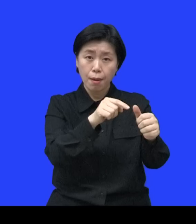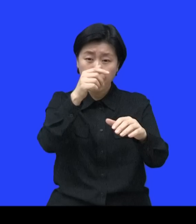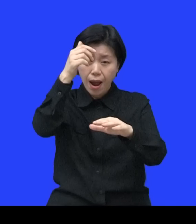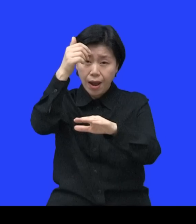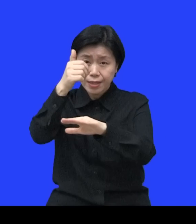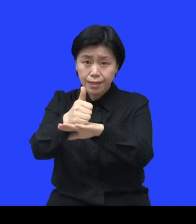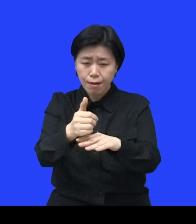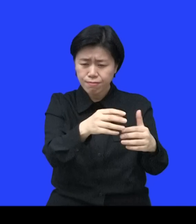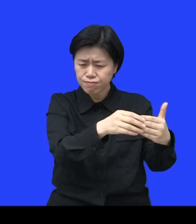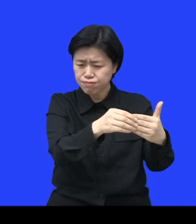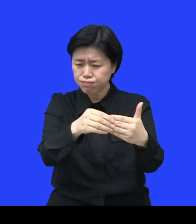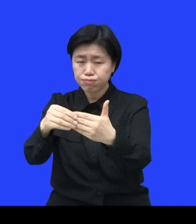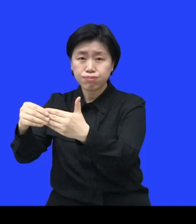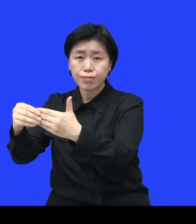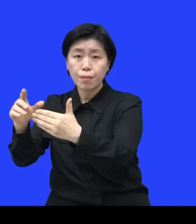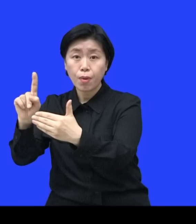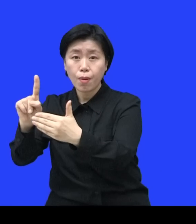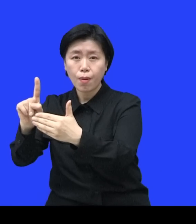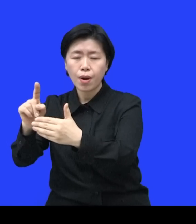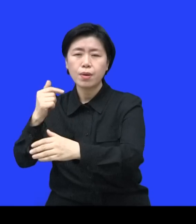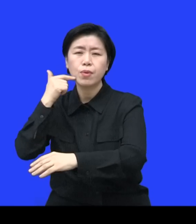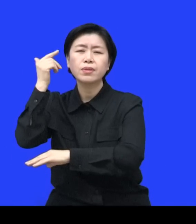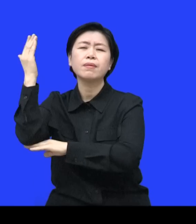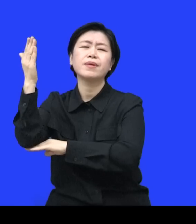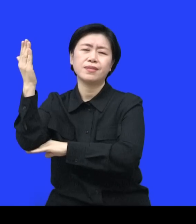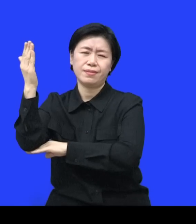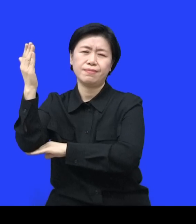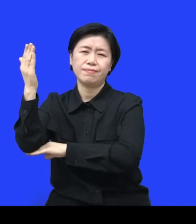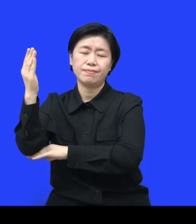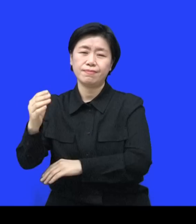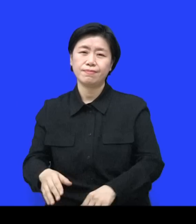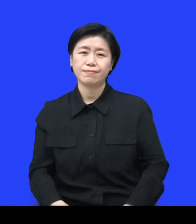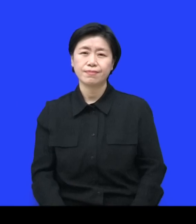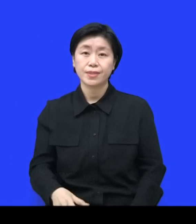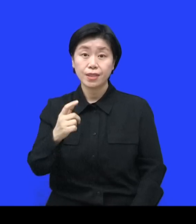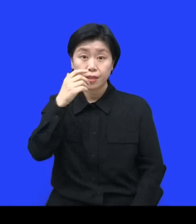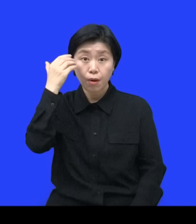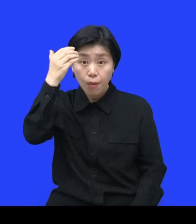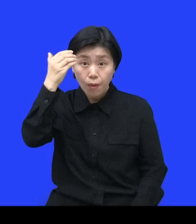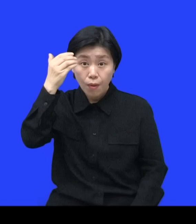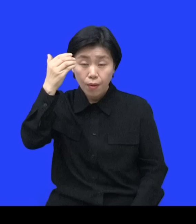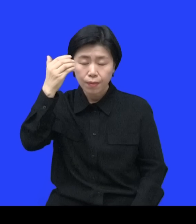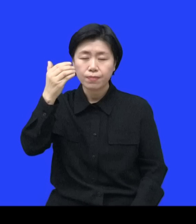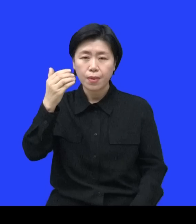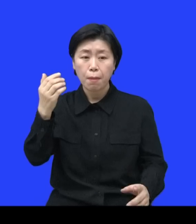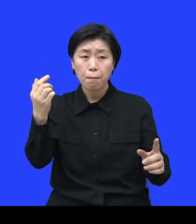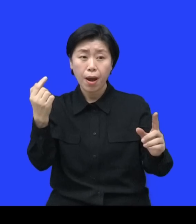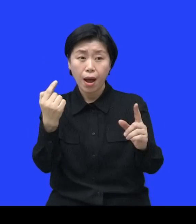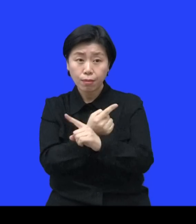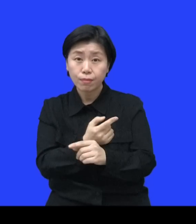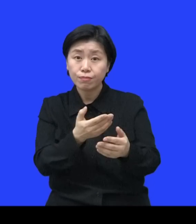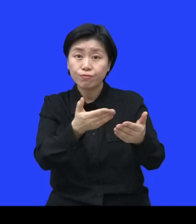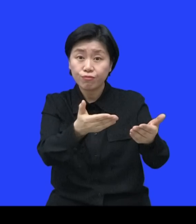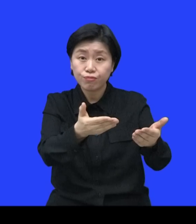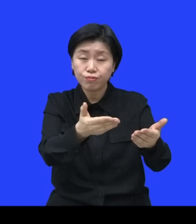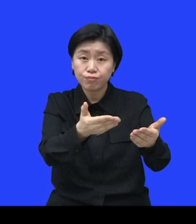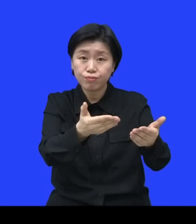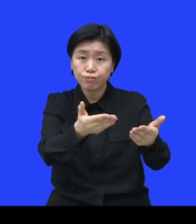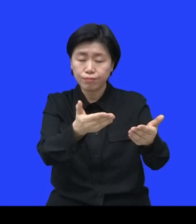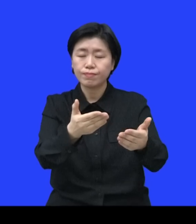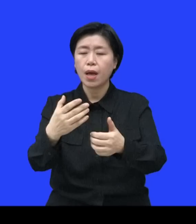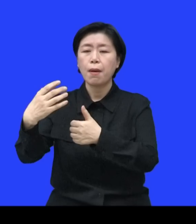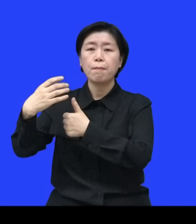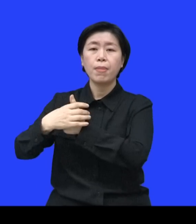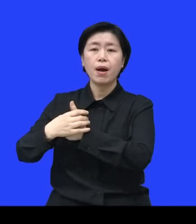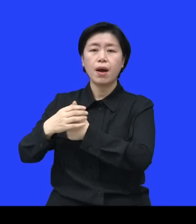사람이 하나님 앞으로 이끌더라고요. 영혼의 마지막 운명을 바꾸는 키를 설교자한테 맡기셨다면